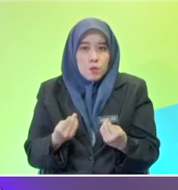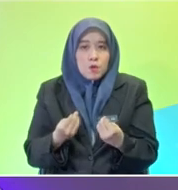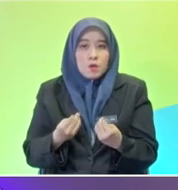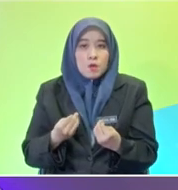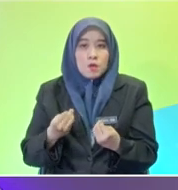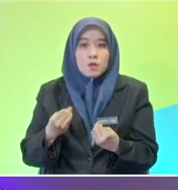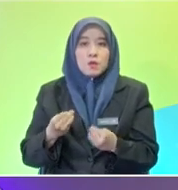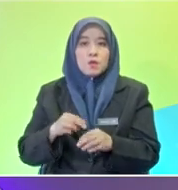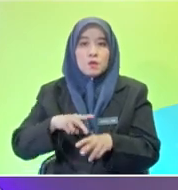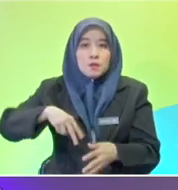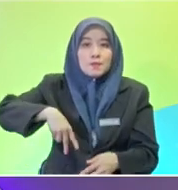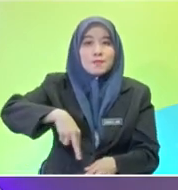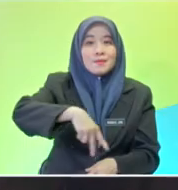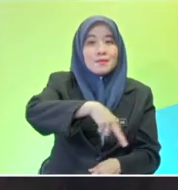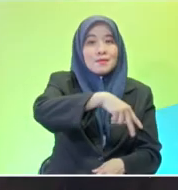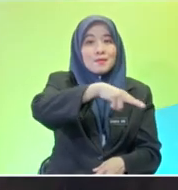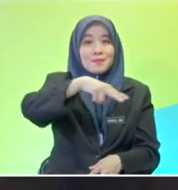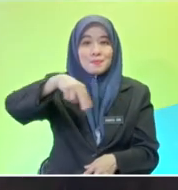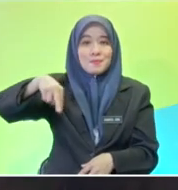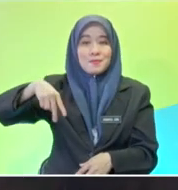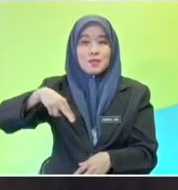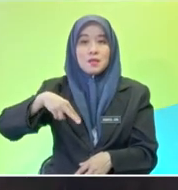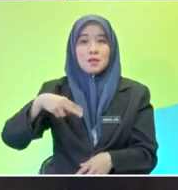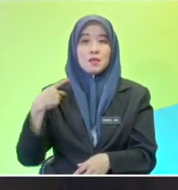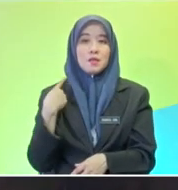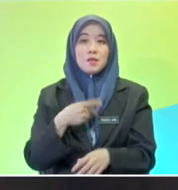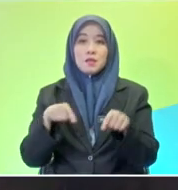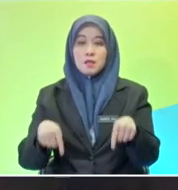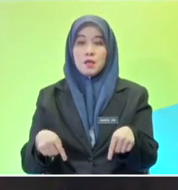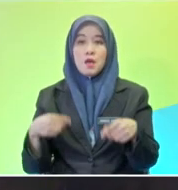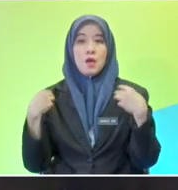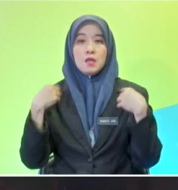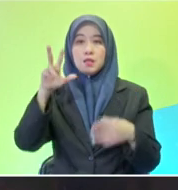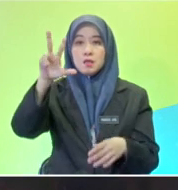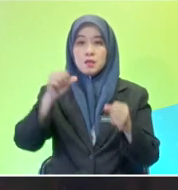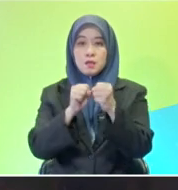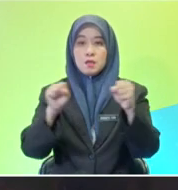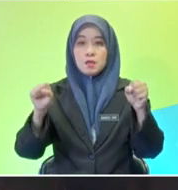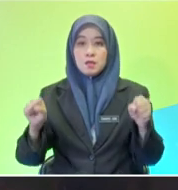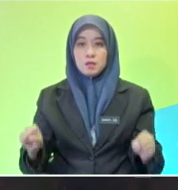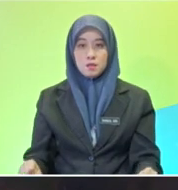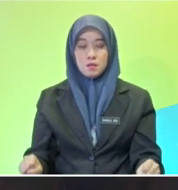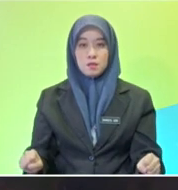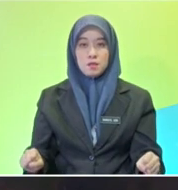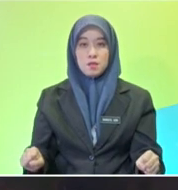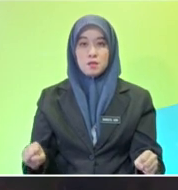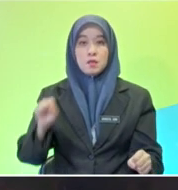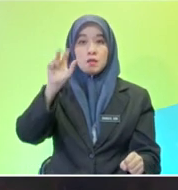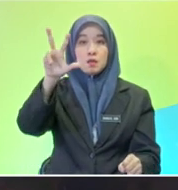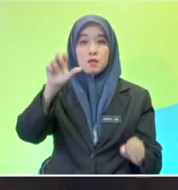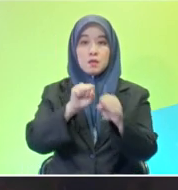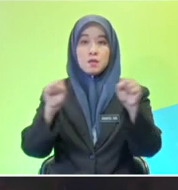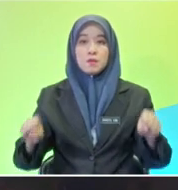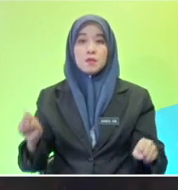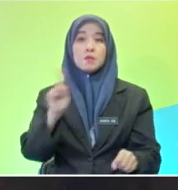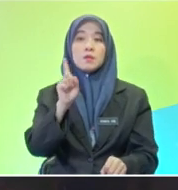mengembara. Wah, seronoknya. Kita di sini ada sedia 3 stesen di mana kita